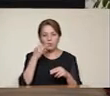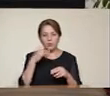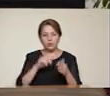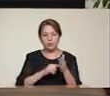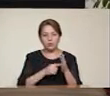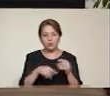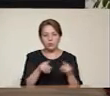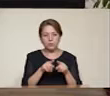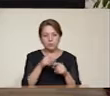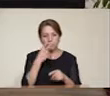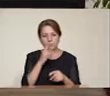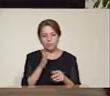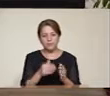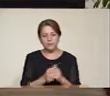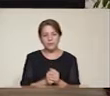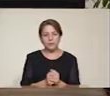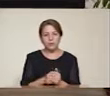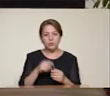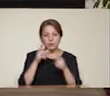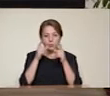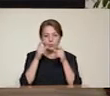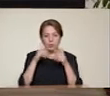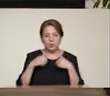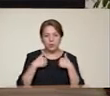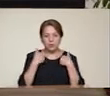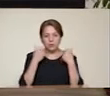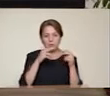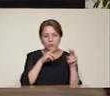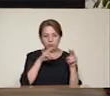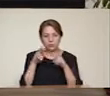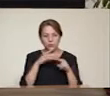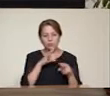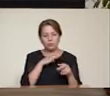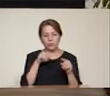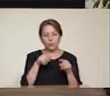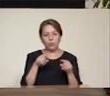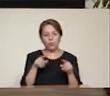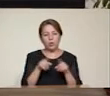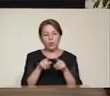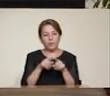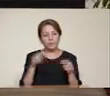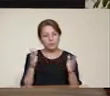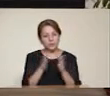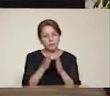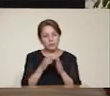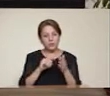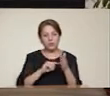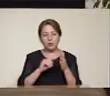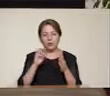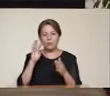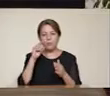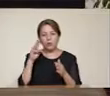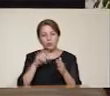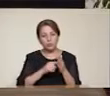nuqta deb ko'rinadi. Chumolining harakatini ko'radigan bo'lsak, u ham kichkina, ya'ni moddiy nuqta deb atasak